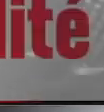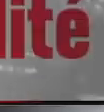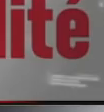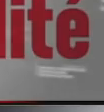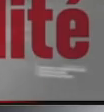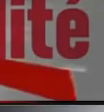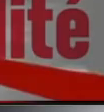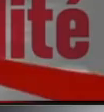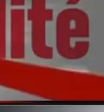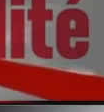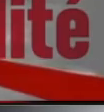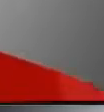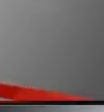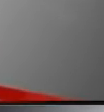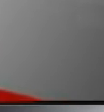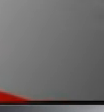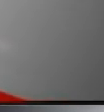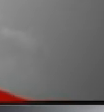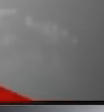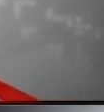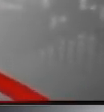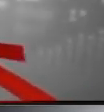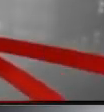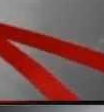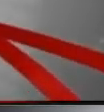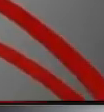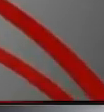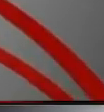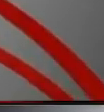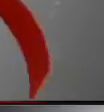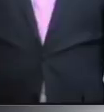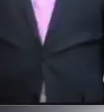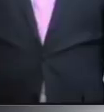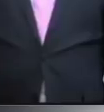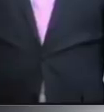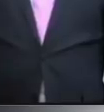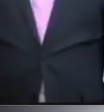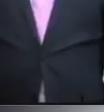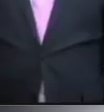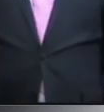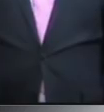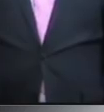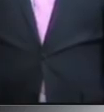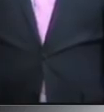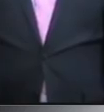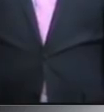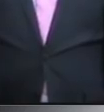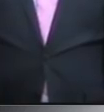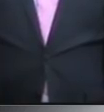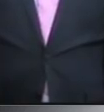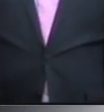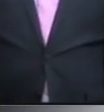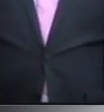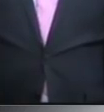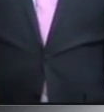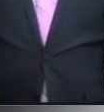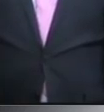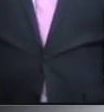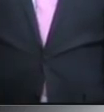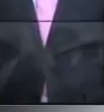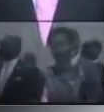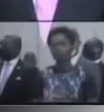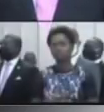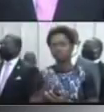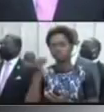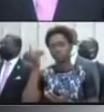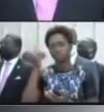mélanger avec voler en haïtien, pour détruire le pays. Nous ne pouvons pas prendre ça dans le pays. On a le président ou le contre-rendu de cette réunion. Merci.